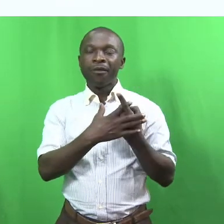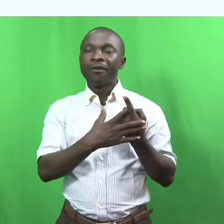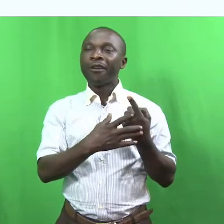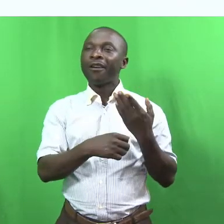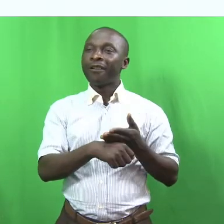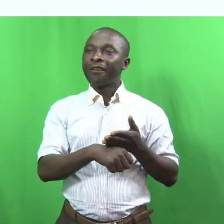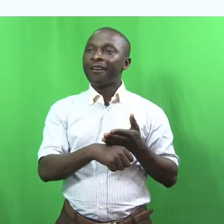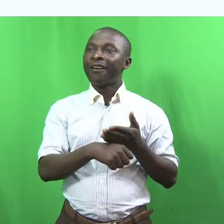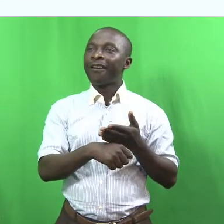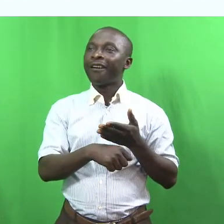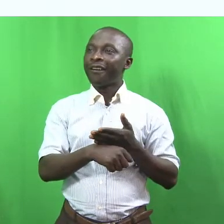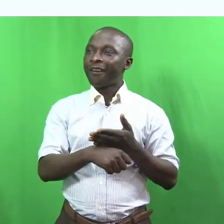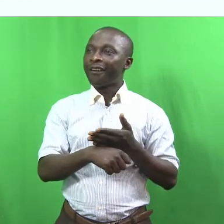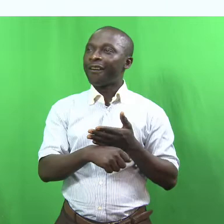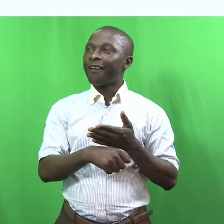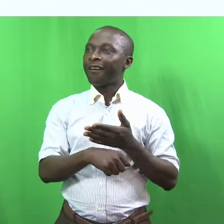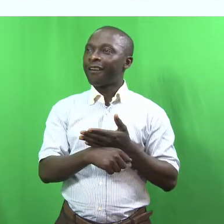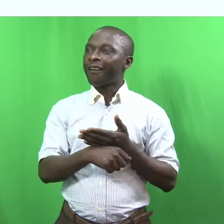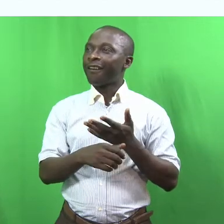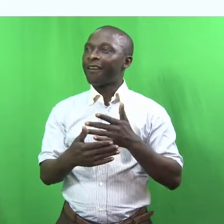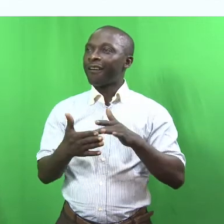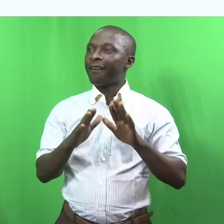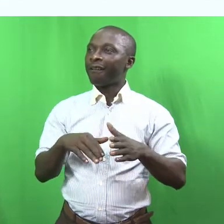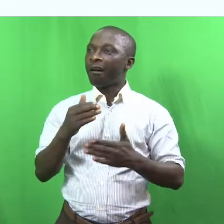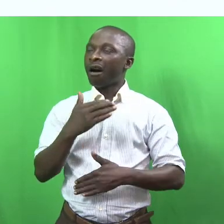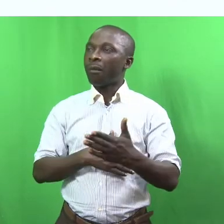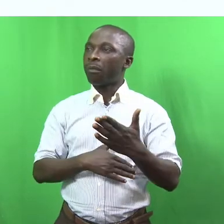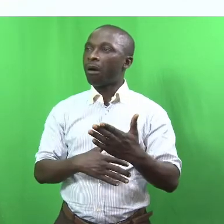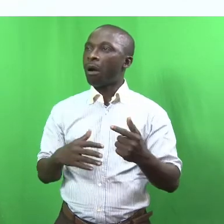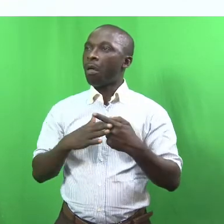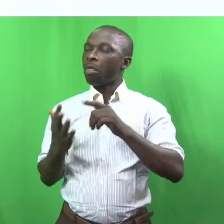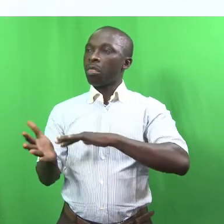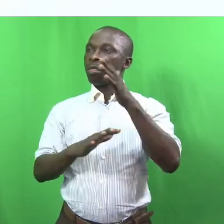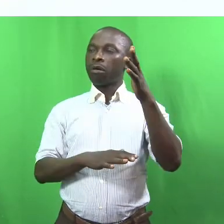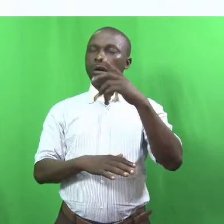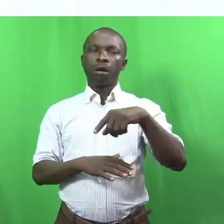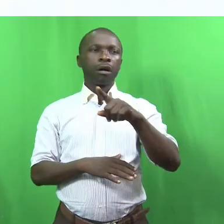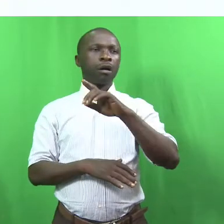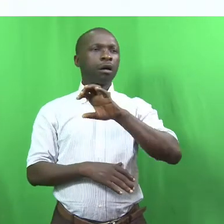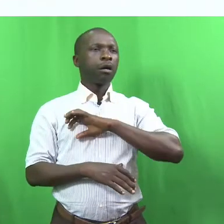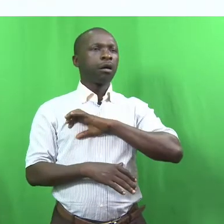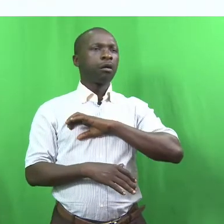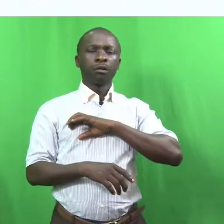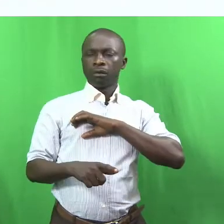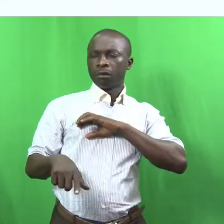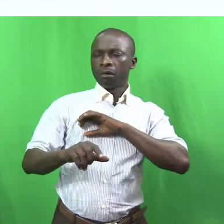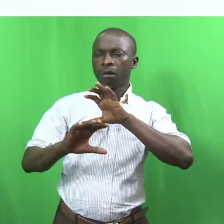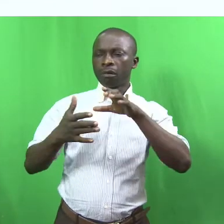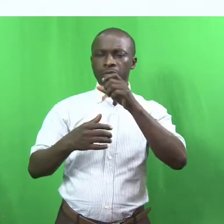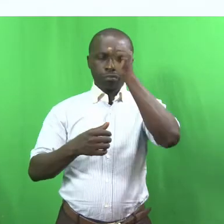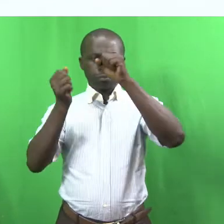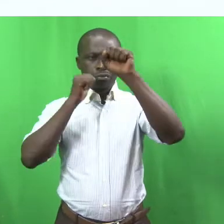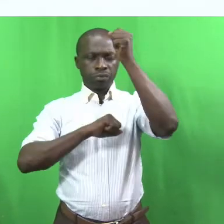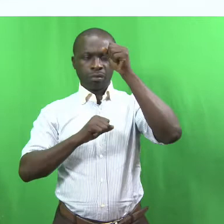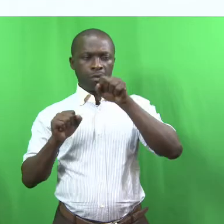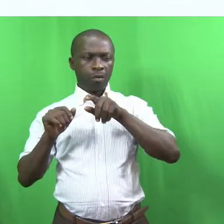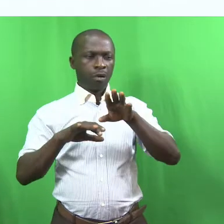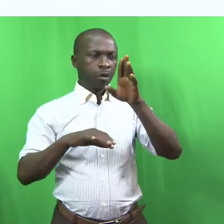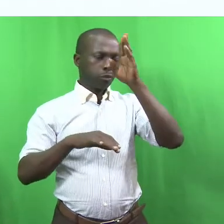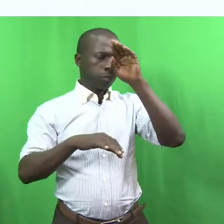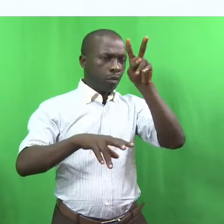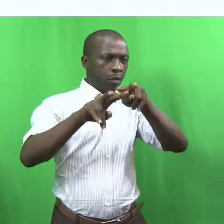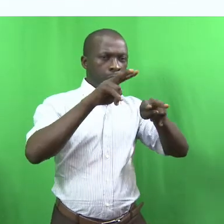En effet, dans la mi-journée, un cas de violence a été signalé par la police et la coalition d'observateurs locaux. Des